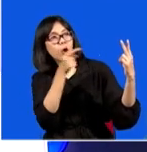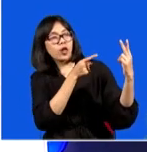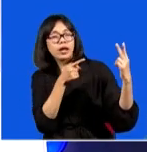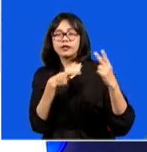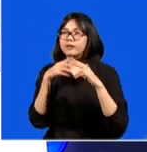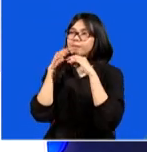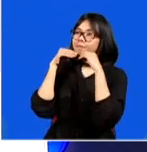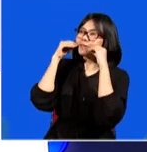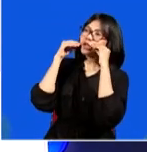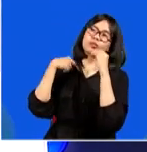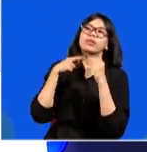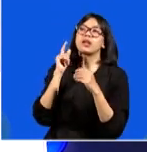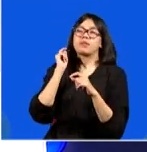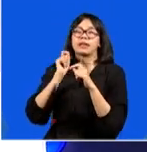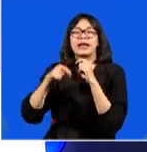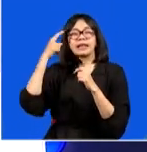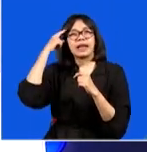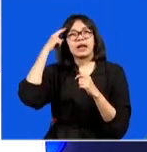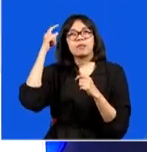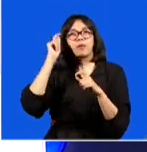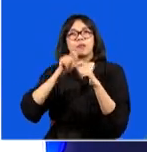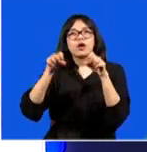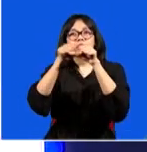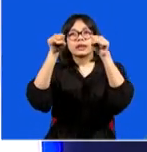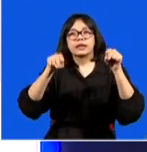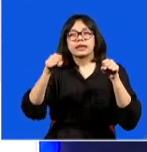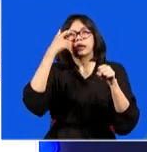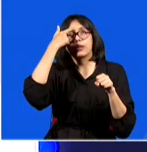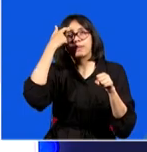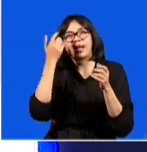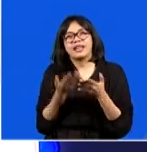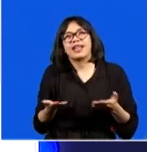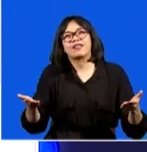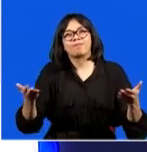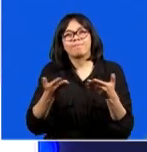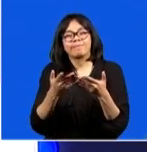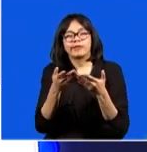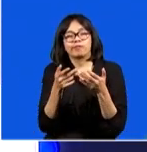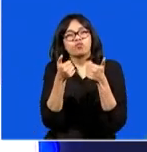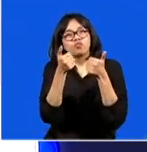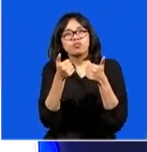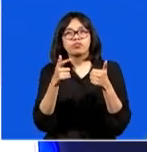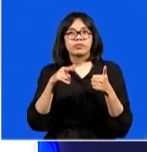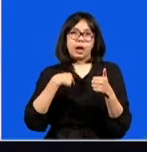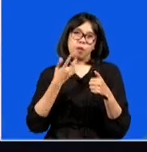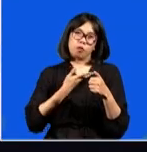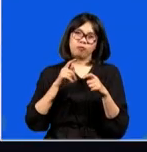itu mimpi saya menciptakan ekosistem belajar di sekolah yang saya Pimpin dan